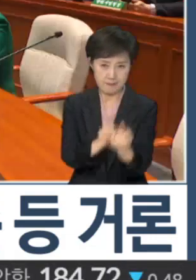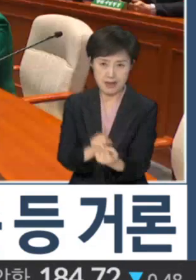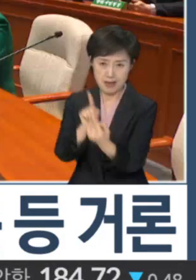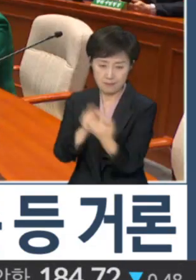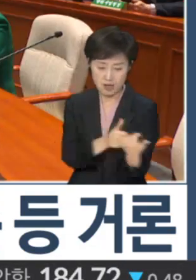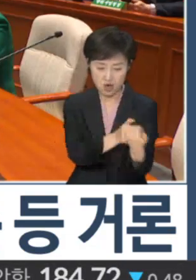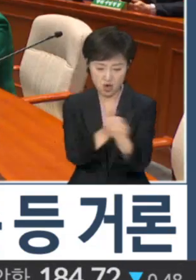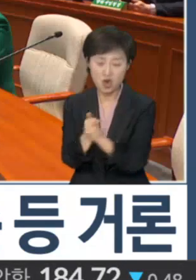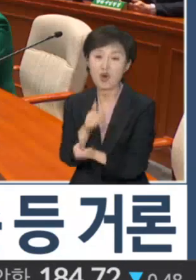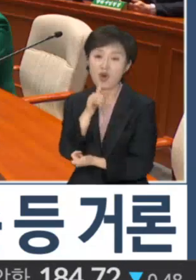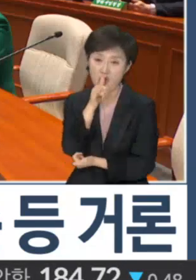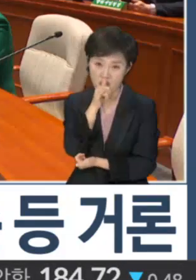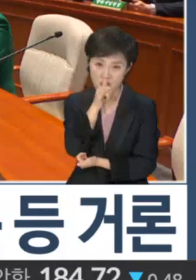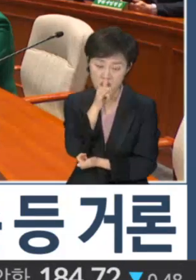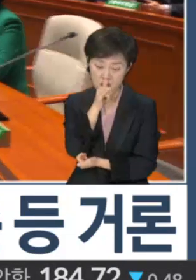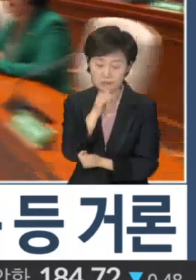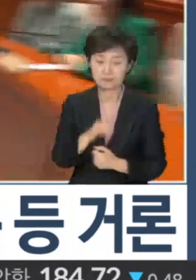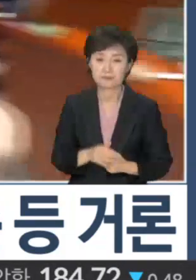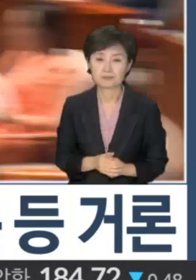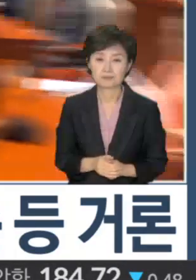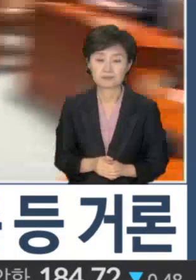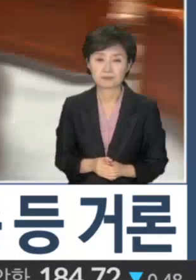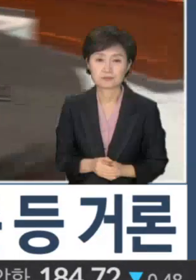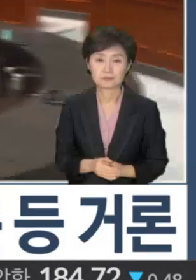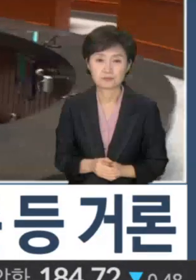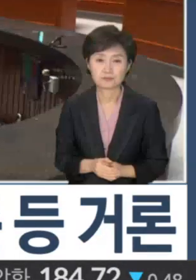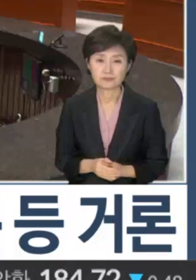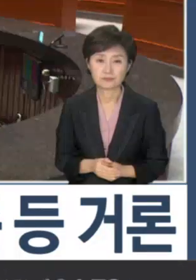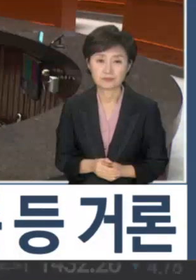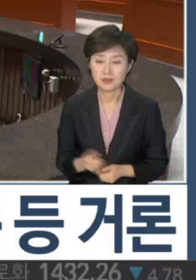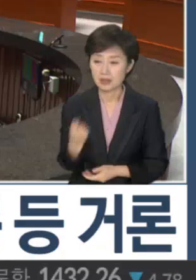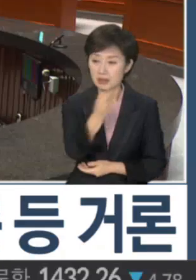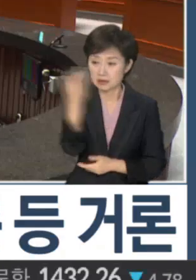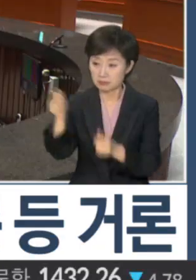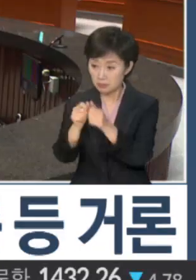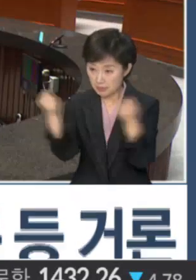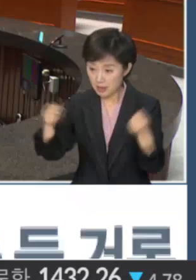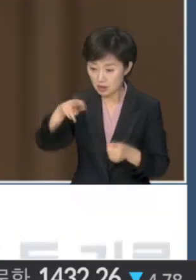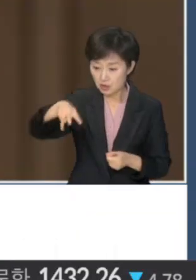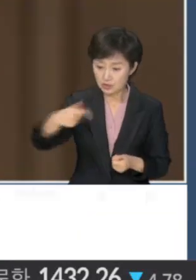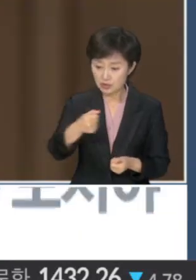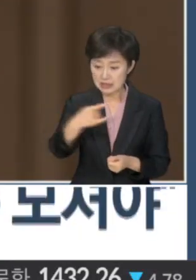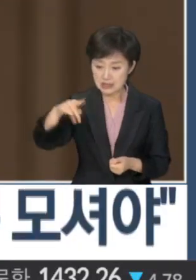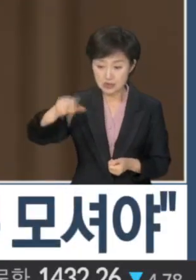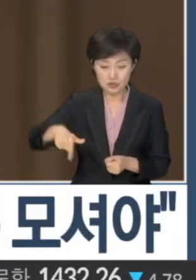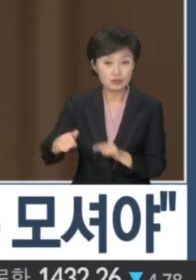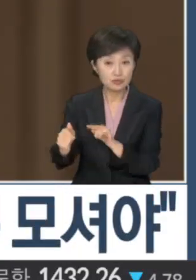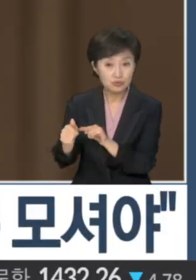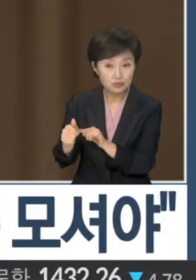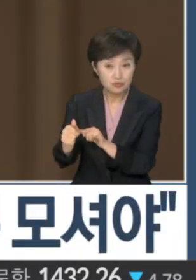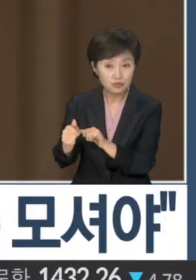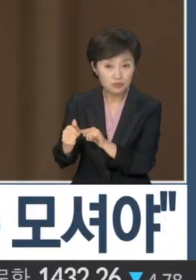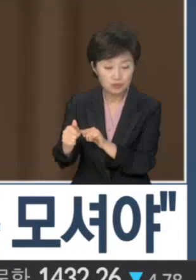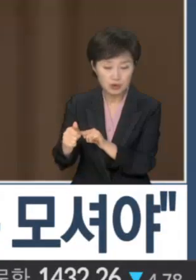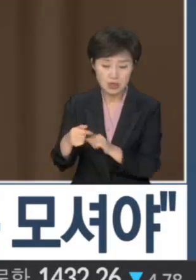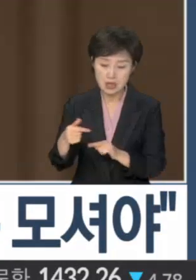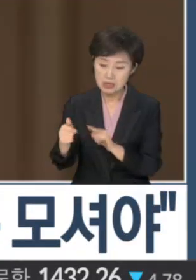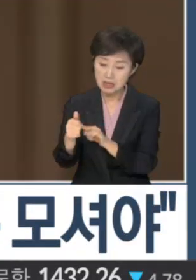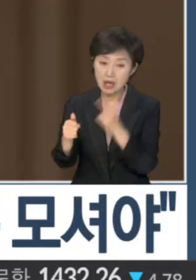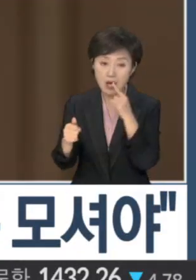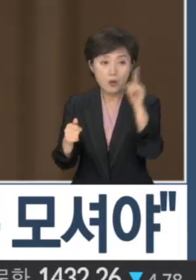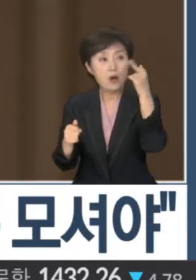때문에 그런 의견들을 토대로 움직이게 될 것이고 뭐 조금 전에 언론에 나왔던 윤희숙 전 의원 같은 경우는 본인에 대한 아버지